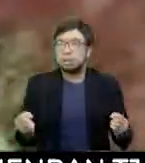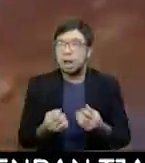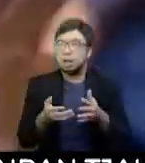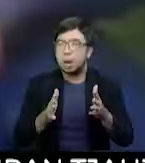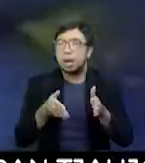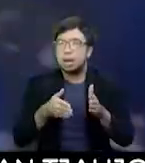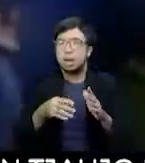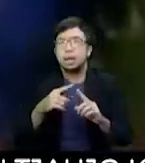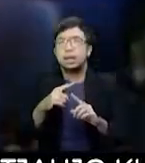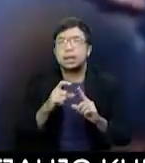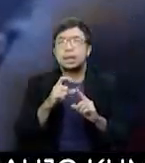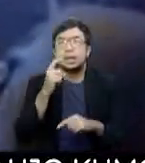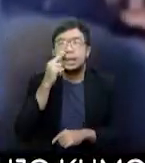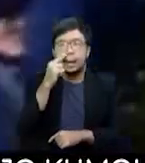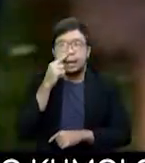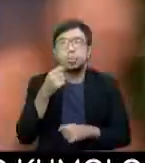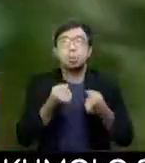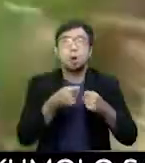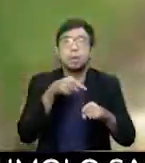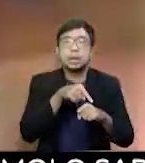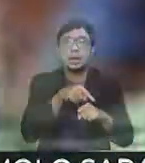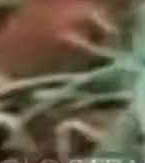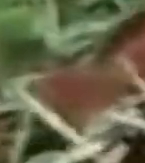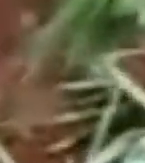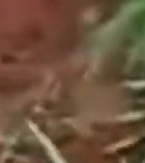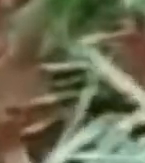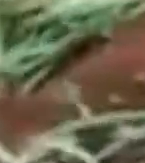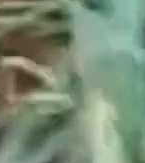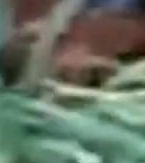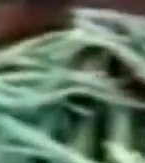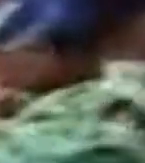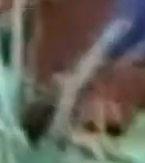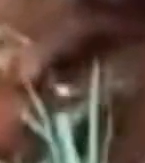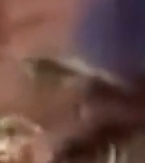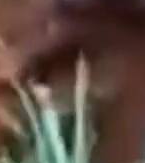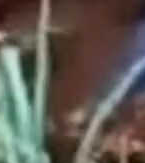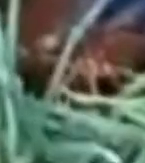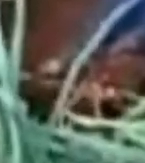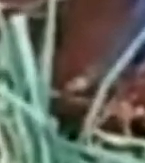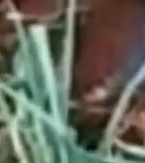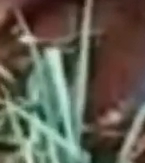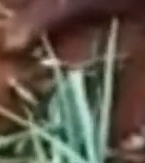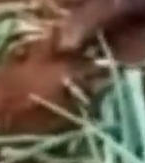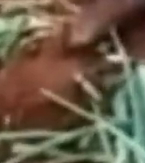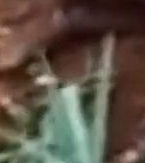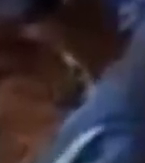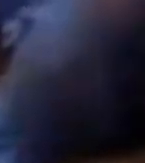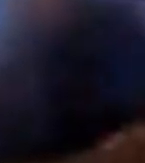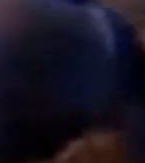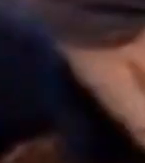Minibus yang baru saja pulang dari lokasi wisata Dieng diduga mengalami remblong di tengah perjalanan dengan medan jalan tanjakan dan turunan